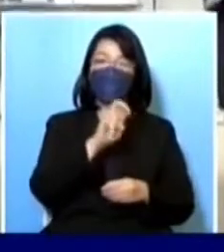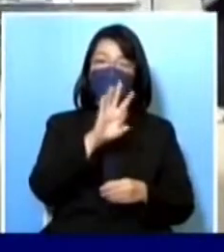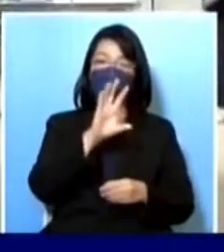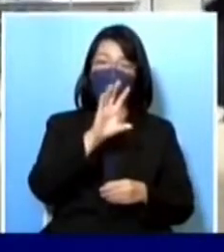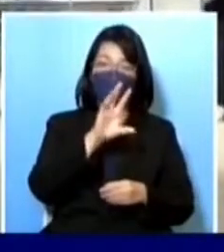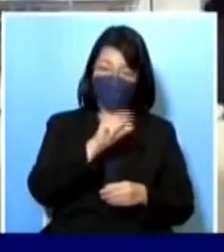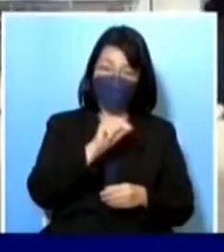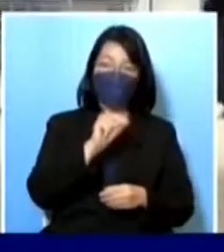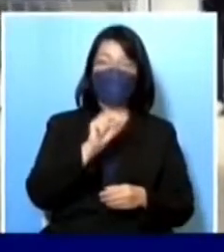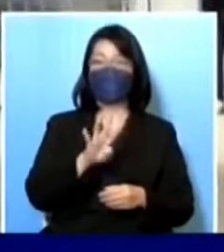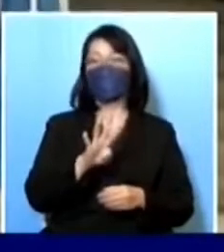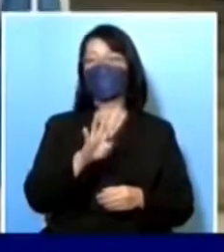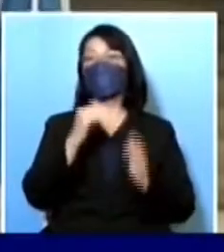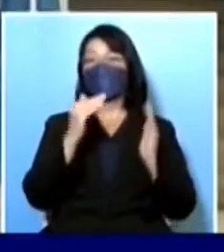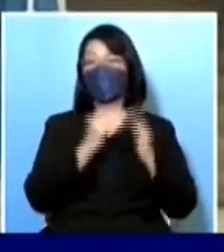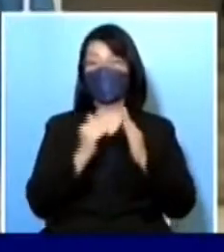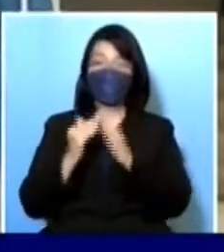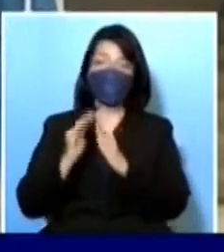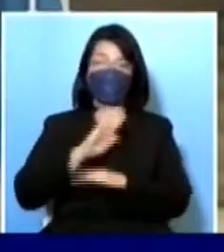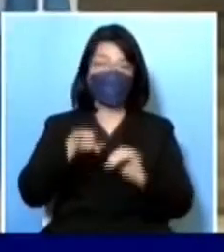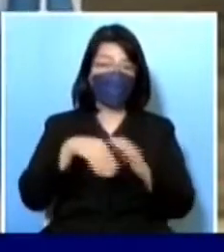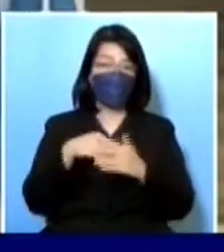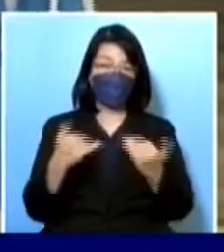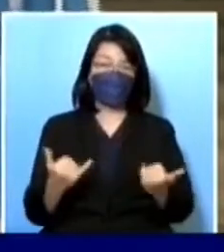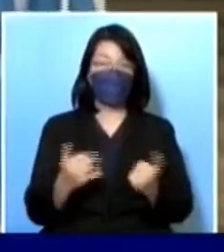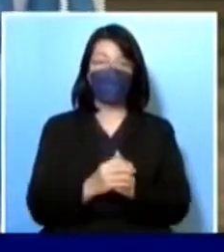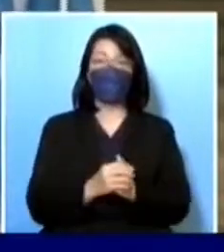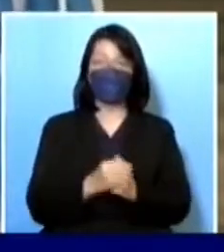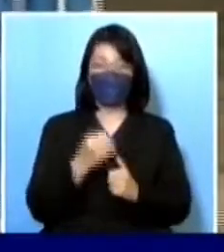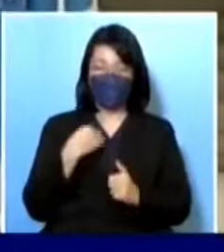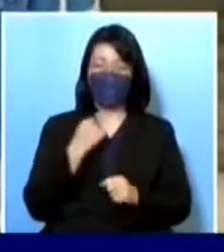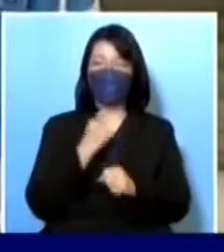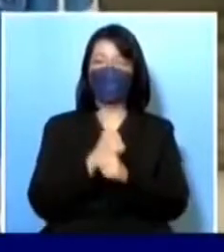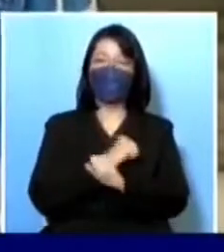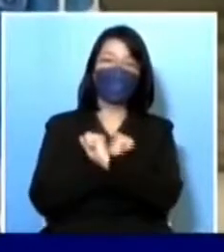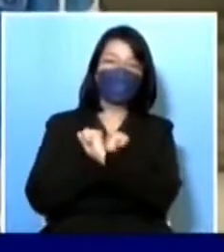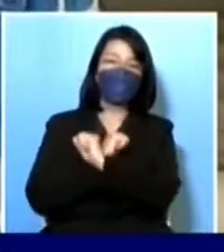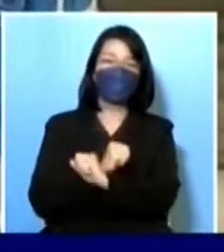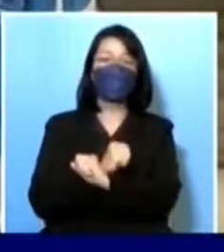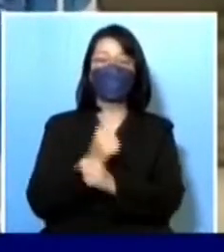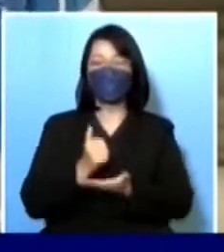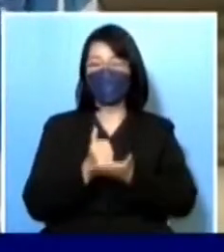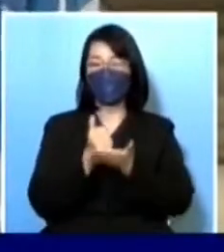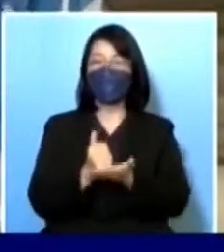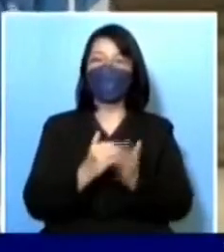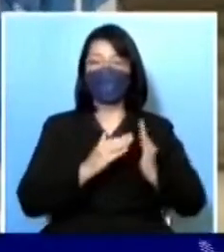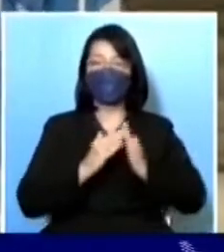หมู่บ้านเพื่อนำไปใช้ในการป้องกันยาเสพติดค่ะแล้วก็สร้างความเข้มแข็งให้กับหมู่บ้านชุมชนด้วยค่ะ